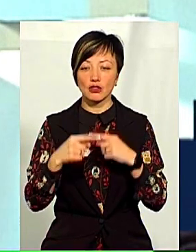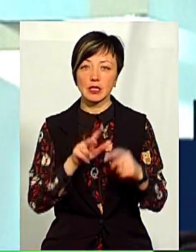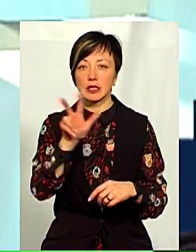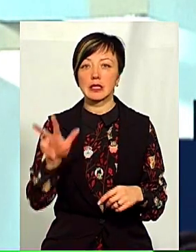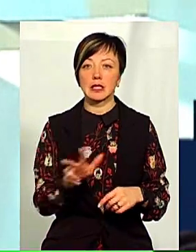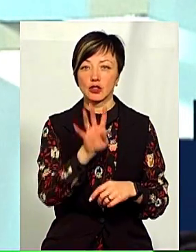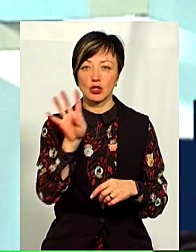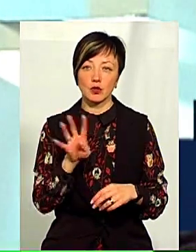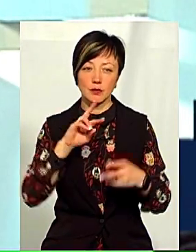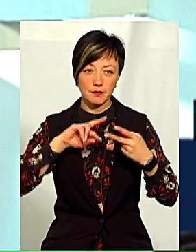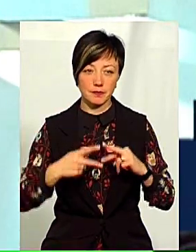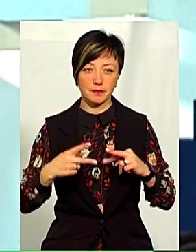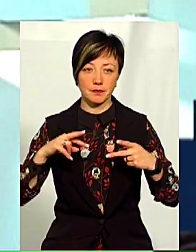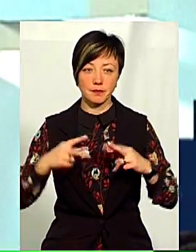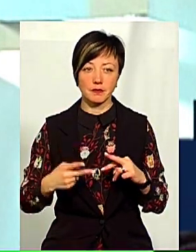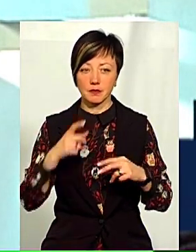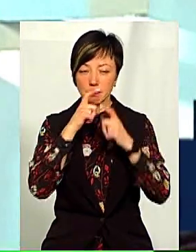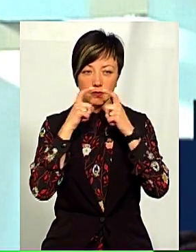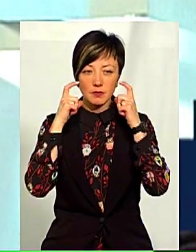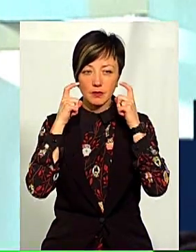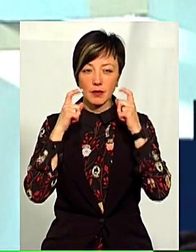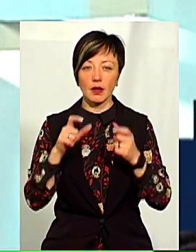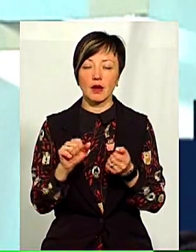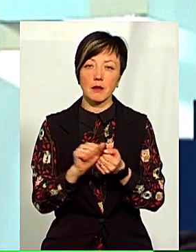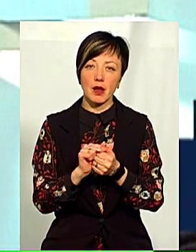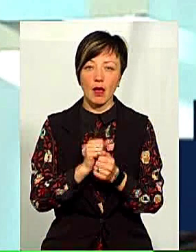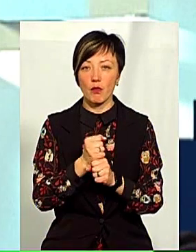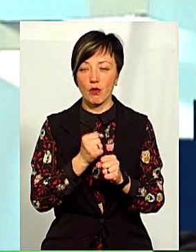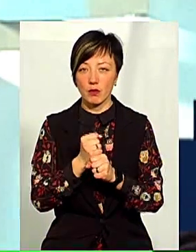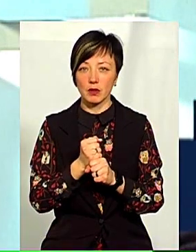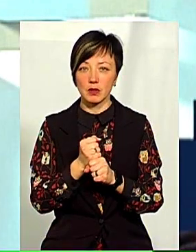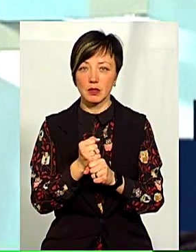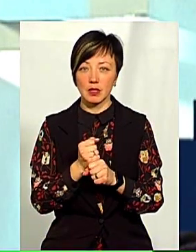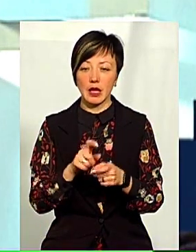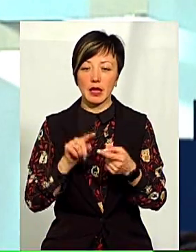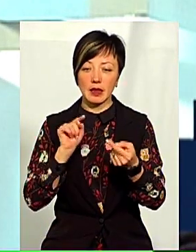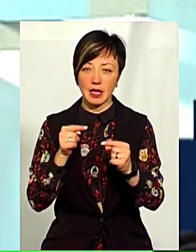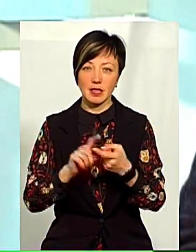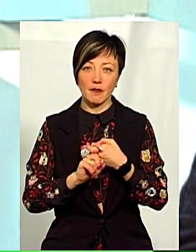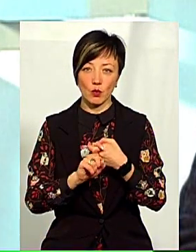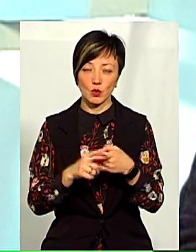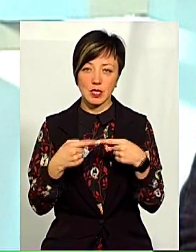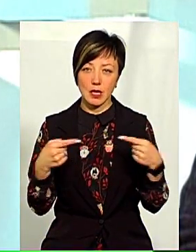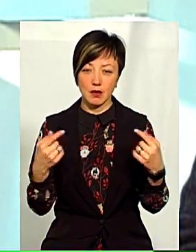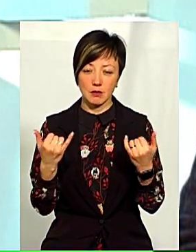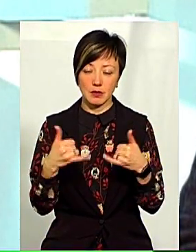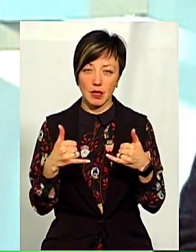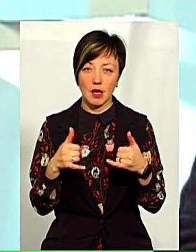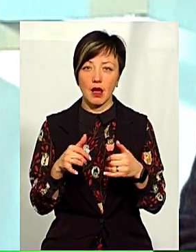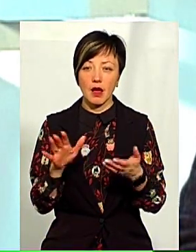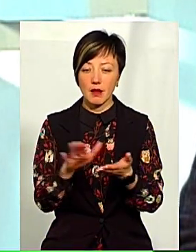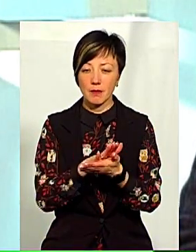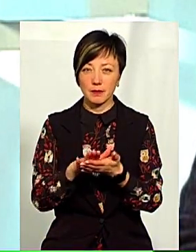3-4 години. Застосовувати для її прання або обробки дезінфікуючі засоби. Дезінфікувати